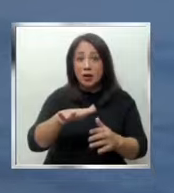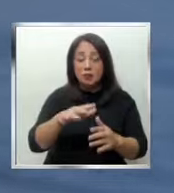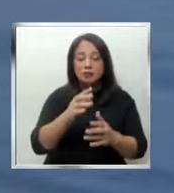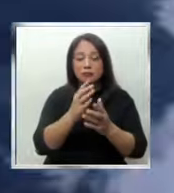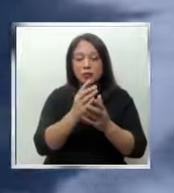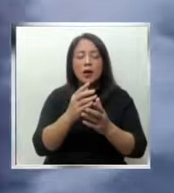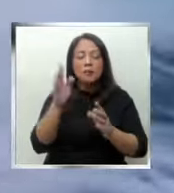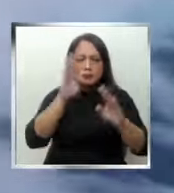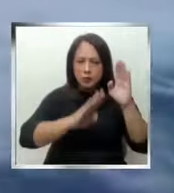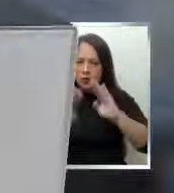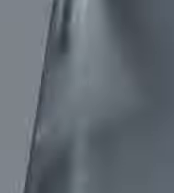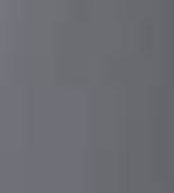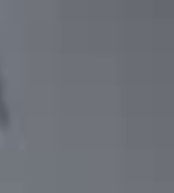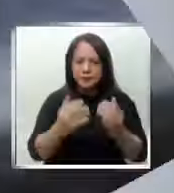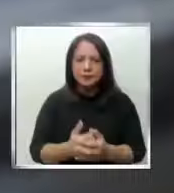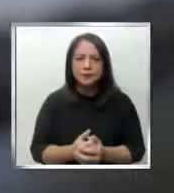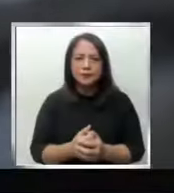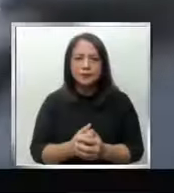June